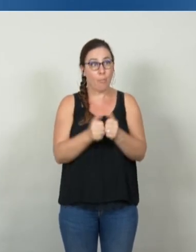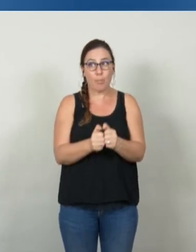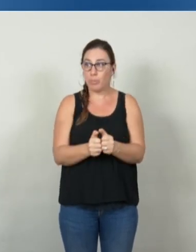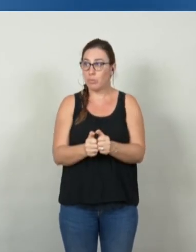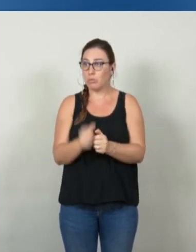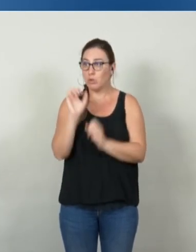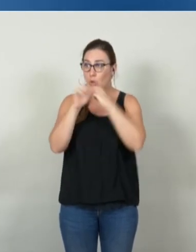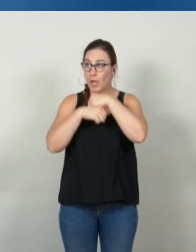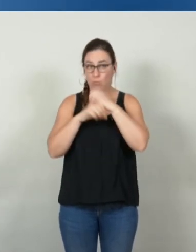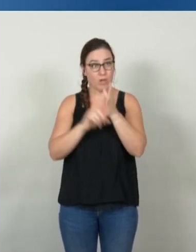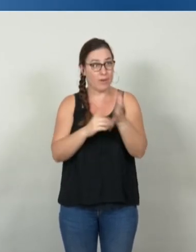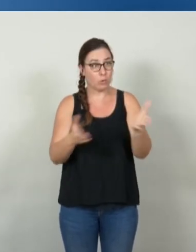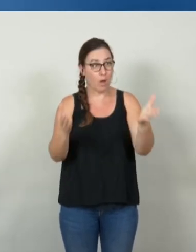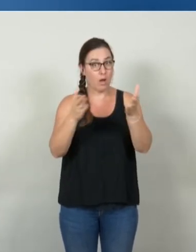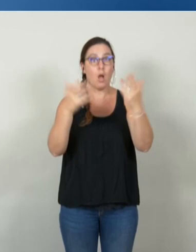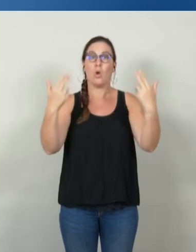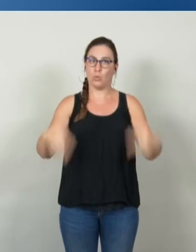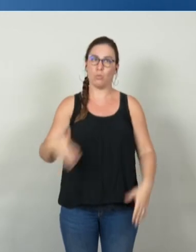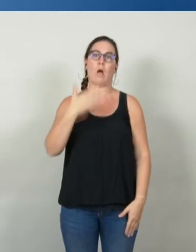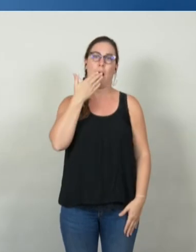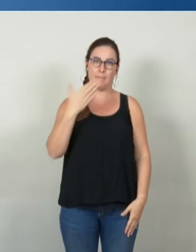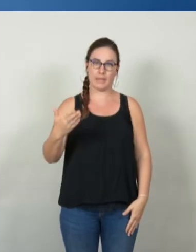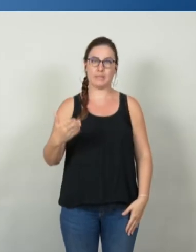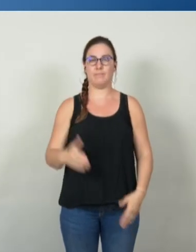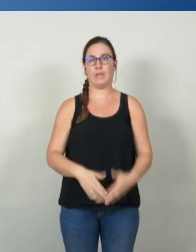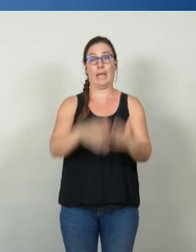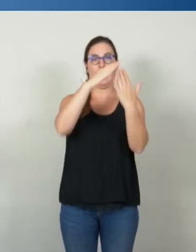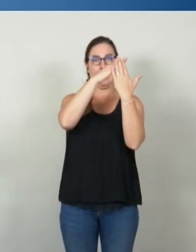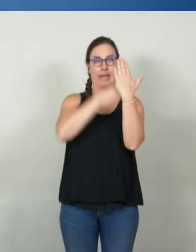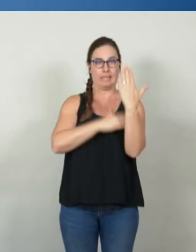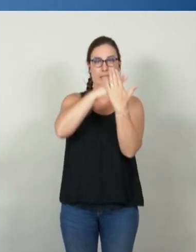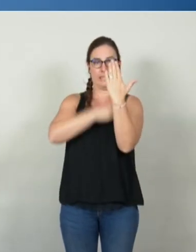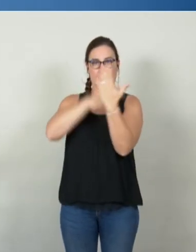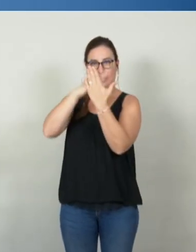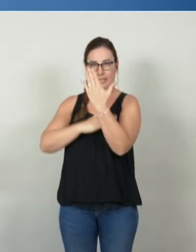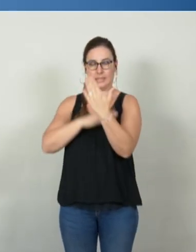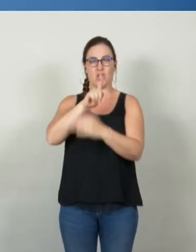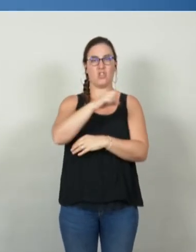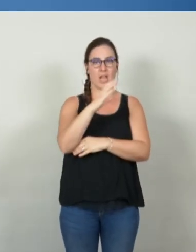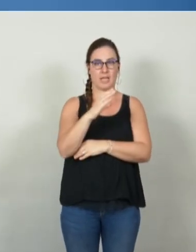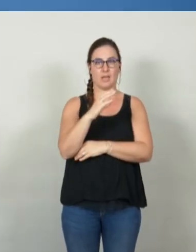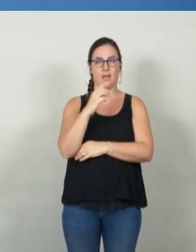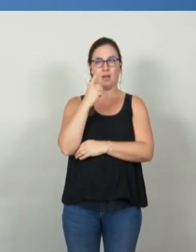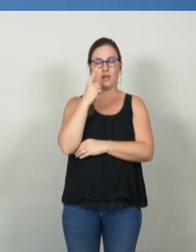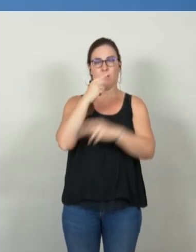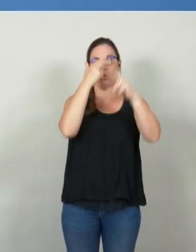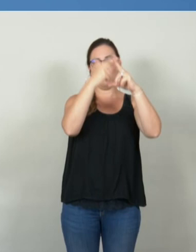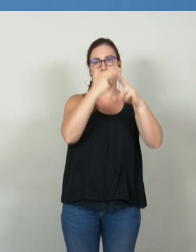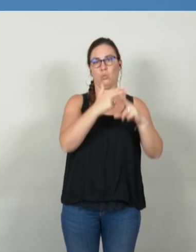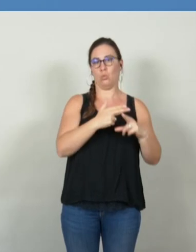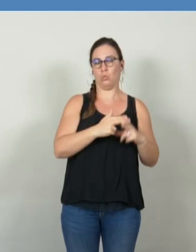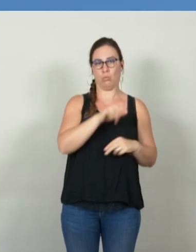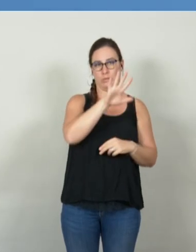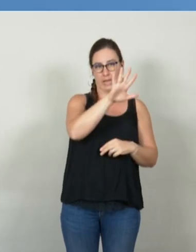qui est de droite non merci alors les listes liste GECK monsieur soldeville madame metrier monsieur